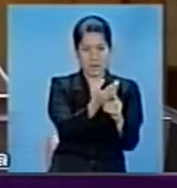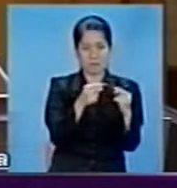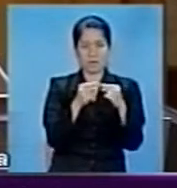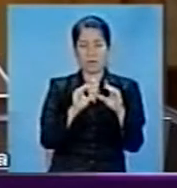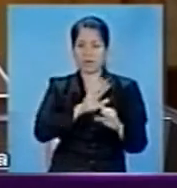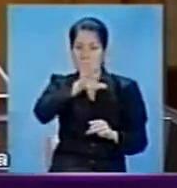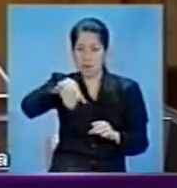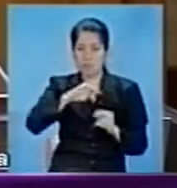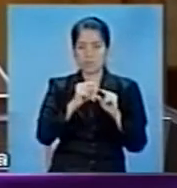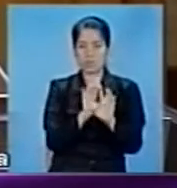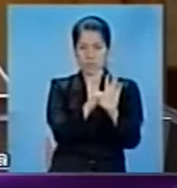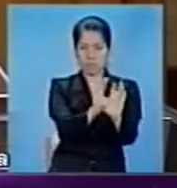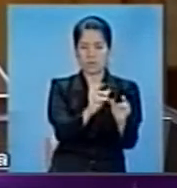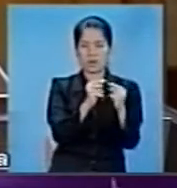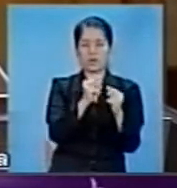องต้องกันครับ